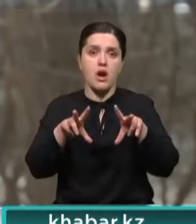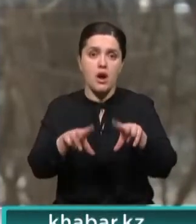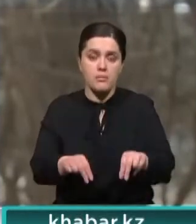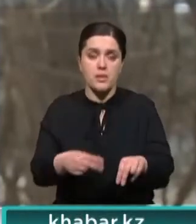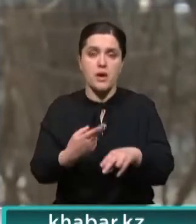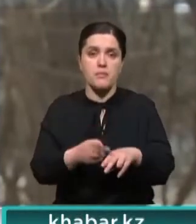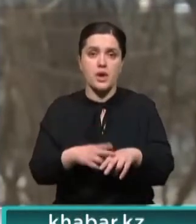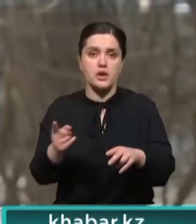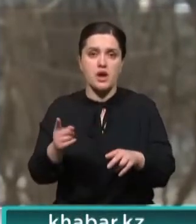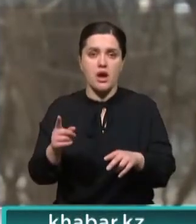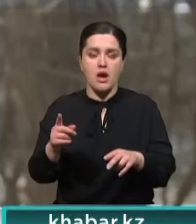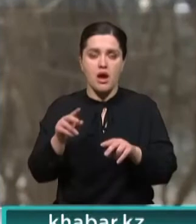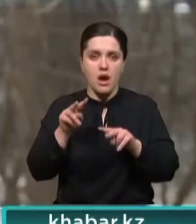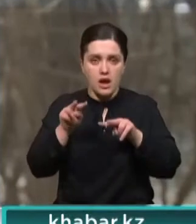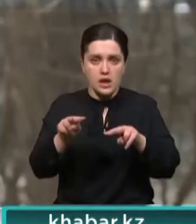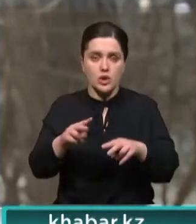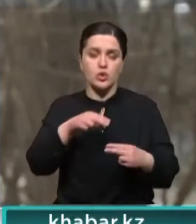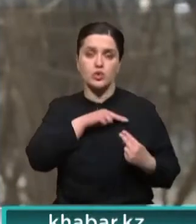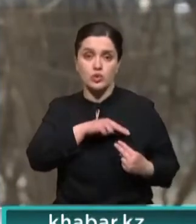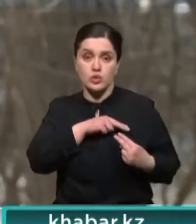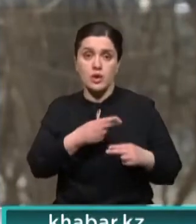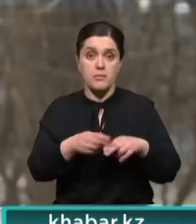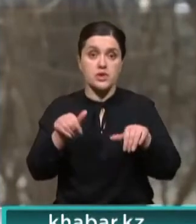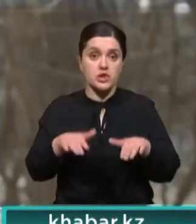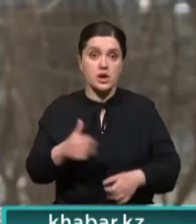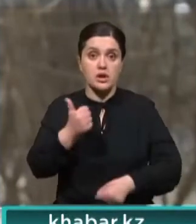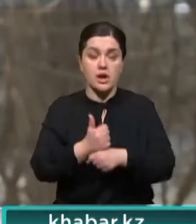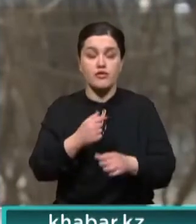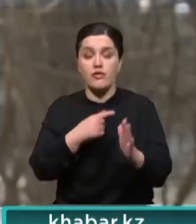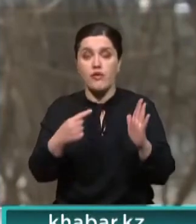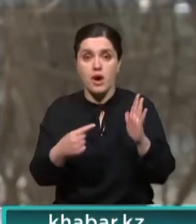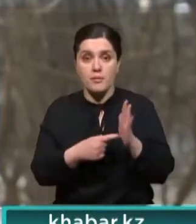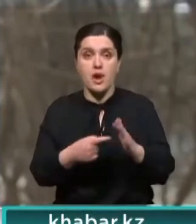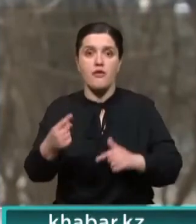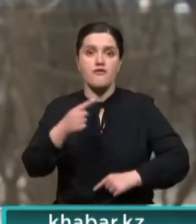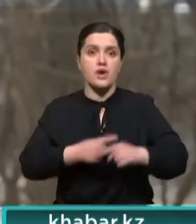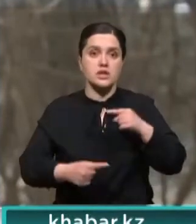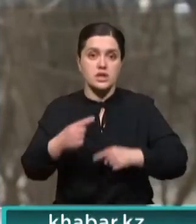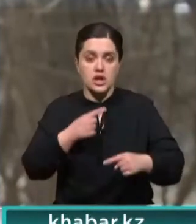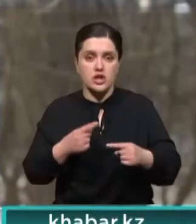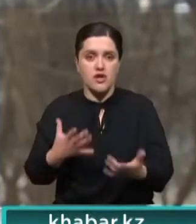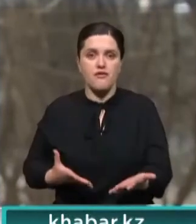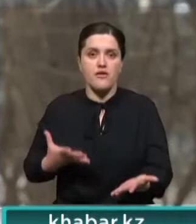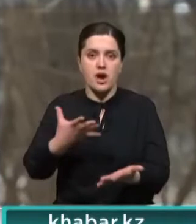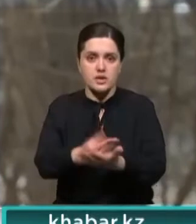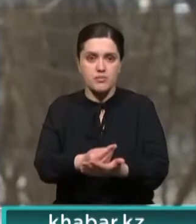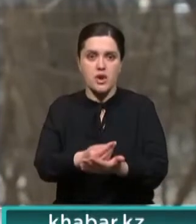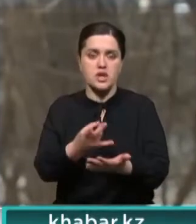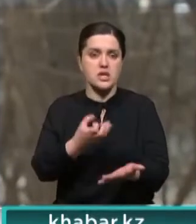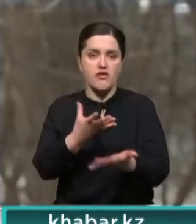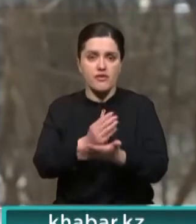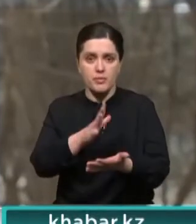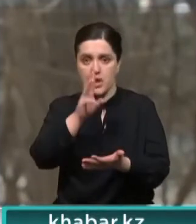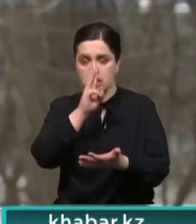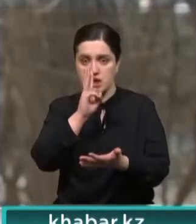региональной инспекции охраны труда. Впрочем, в решении главного вопроса возвращения и возмещения невыплаченных